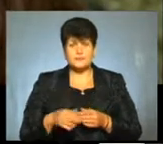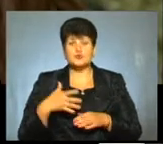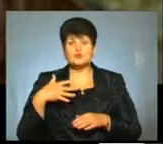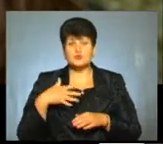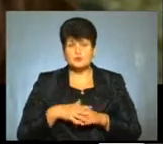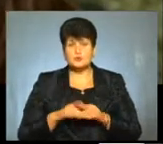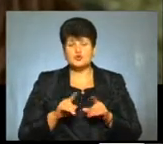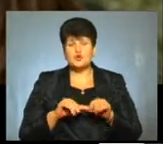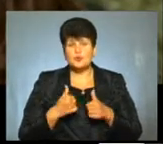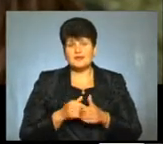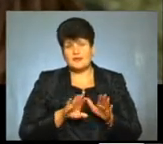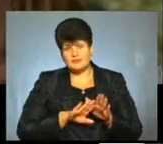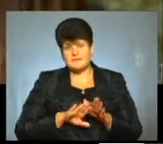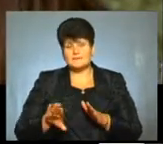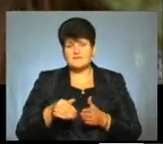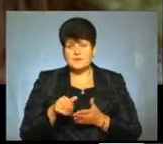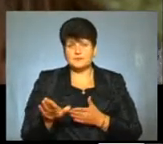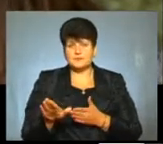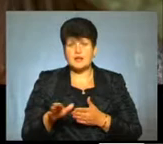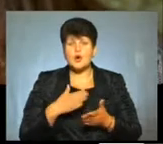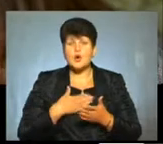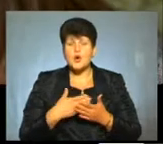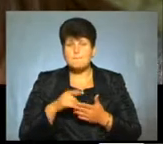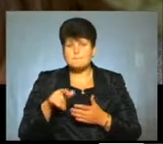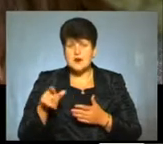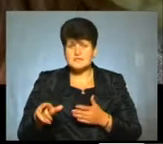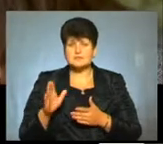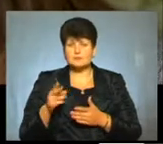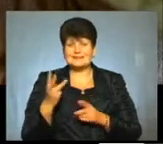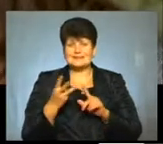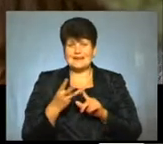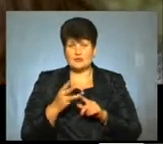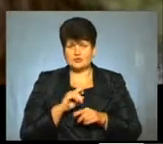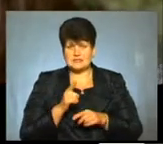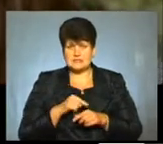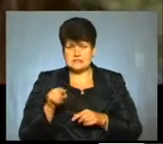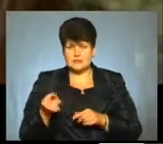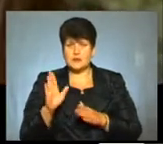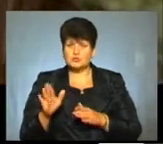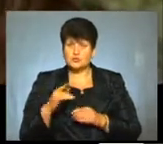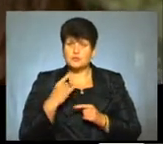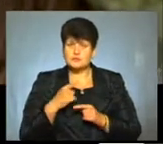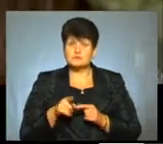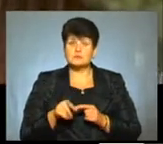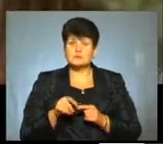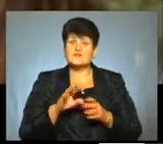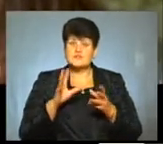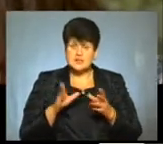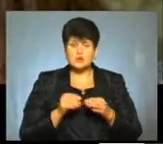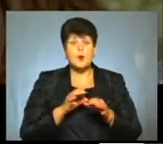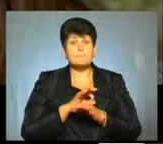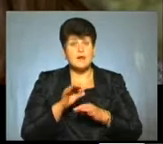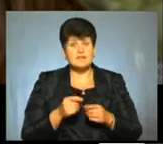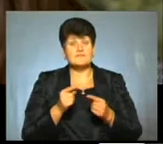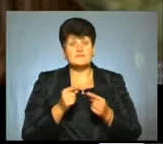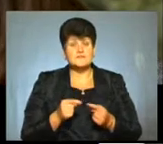що тоді вже комітет відхиляє. І громадськість якраз буде цією третьою такою силою в цьому комітеті, яка буде казати, що ось, взагалі-то